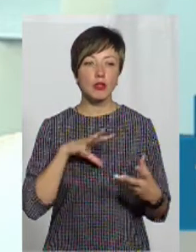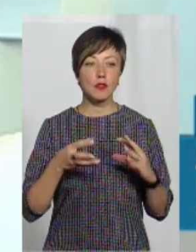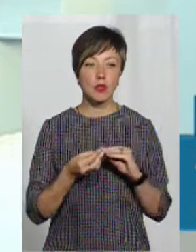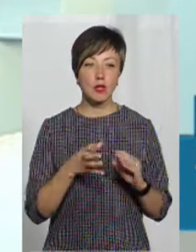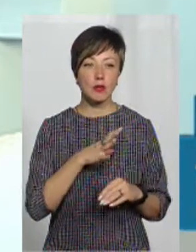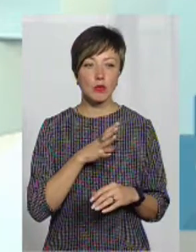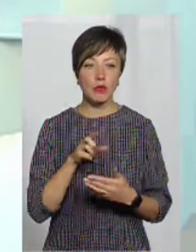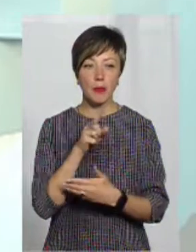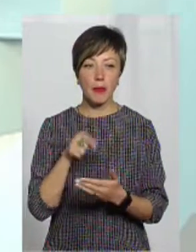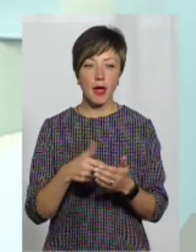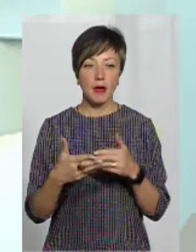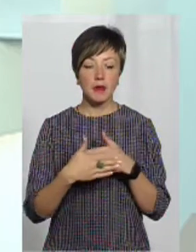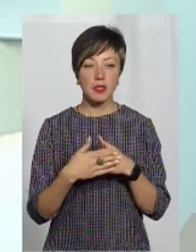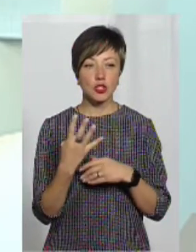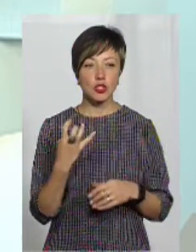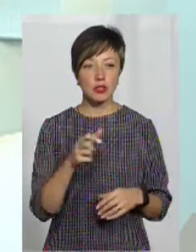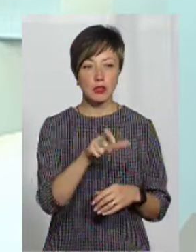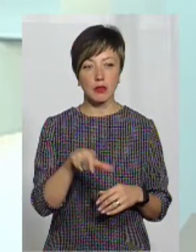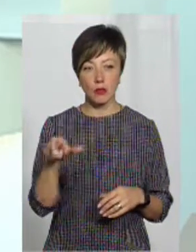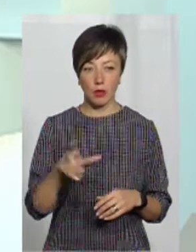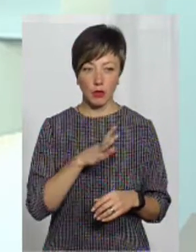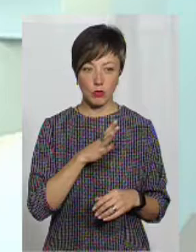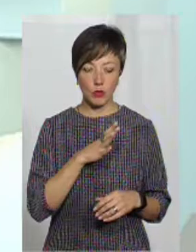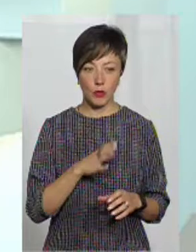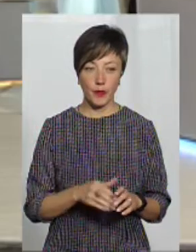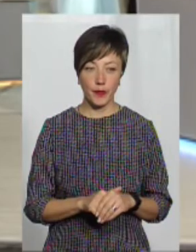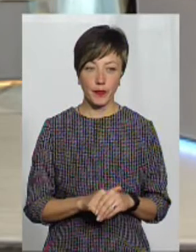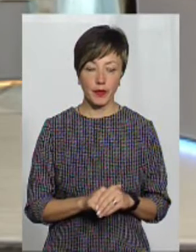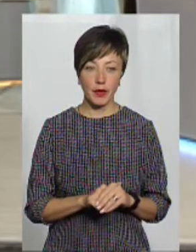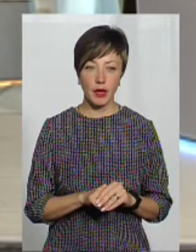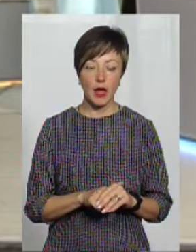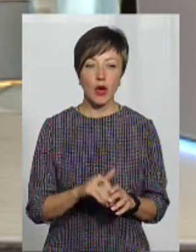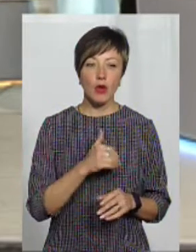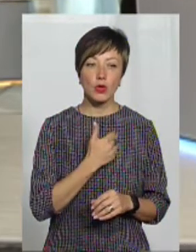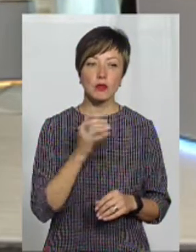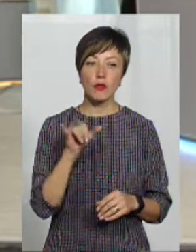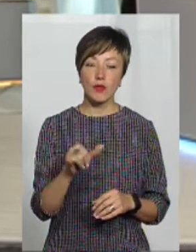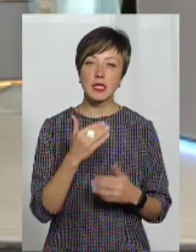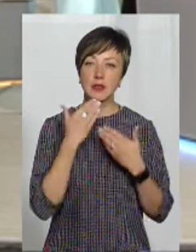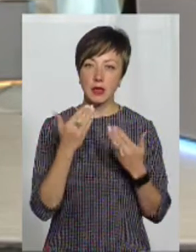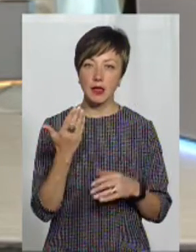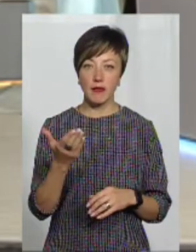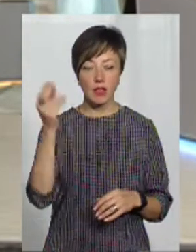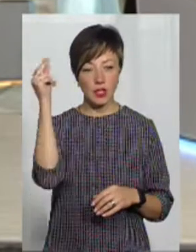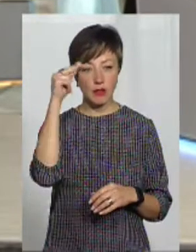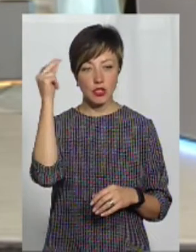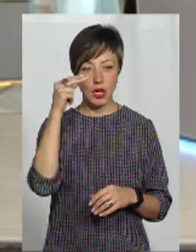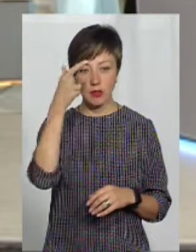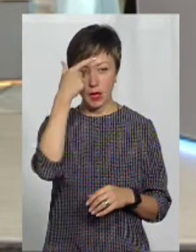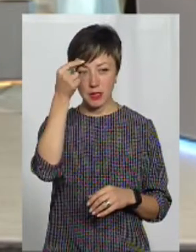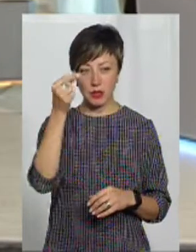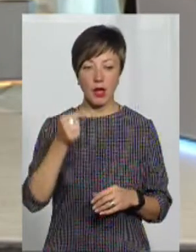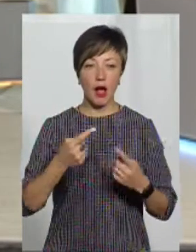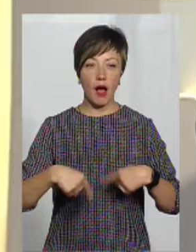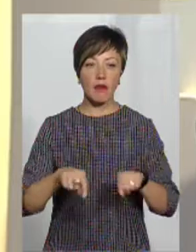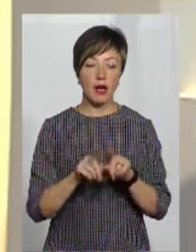там? Близько 400 людей було. Угу. Богдане, хотів вас запитати, ви навчаєтесь в